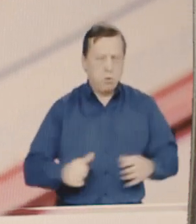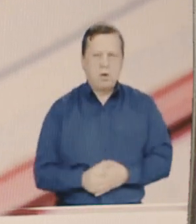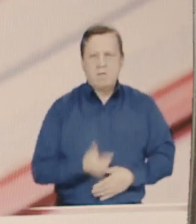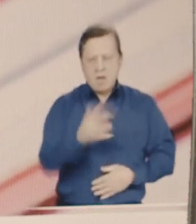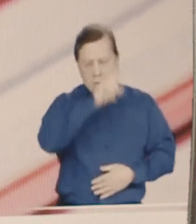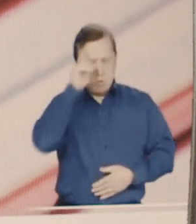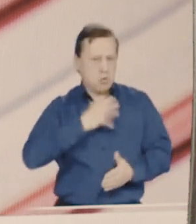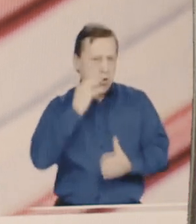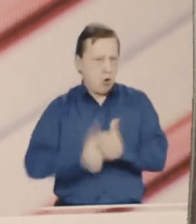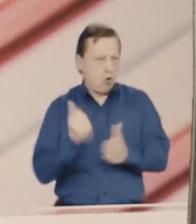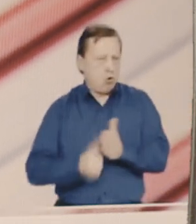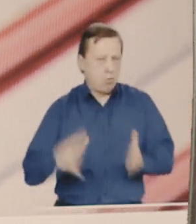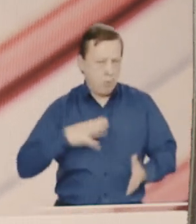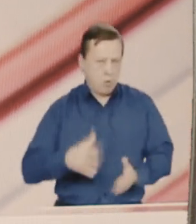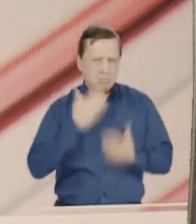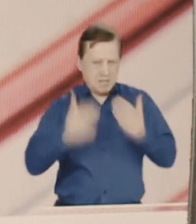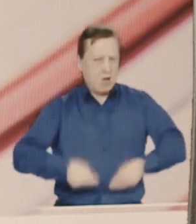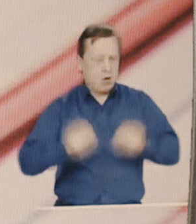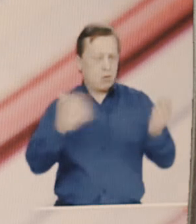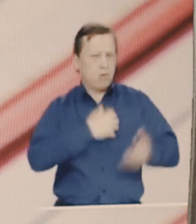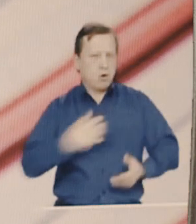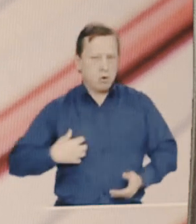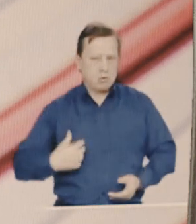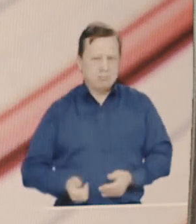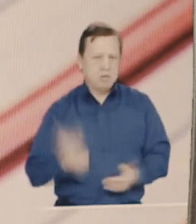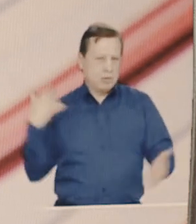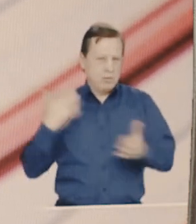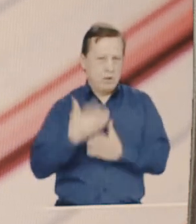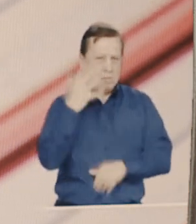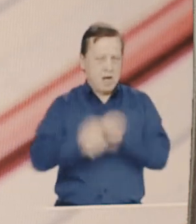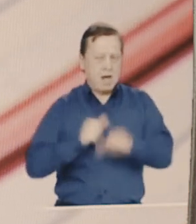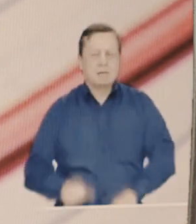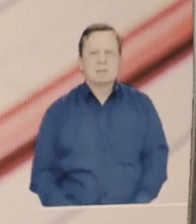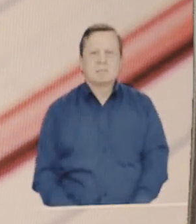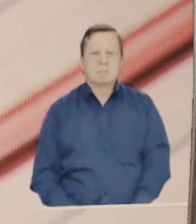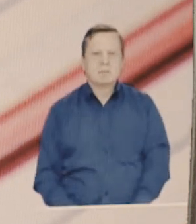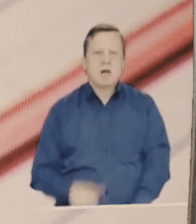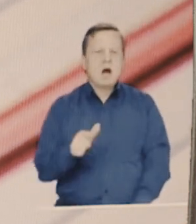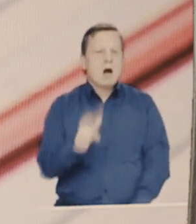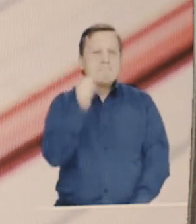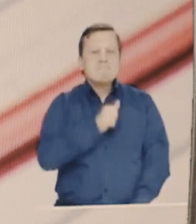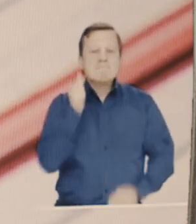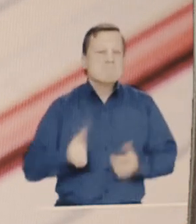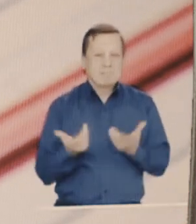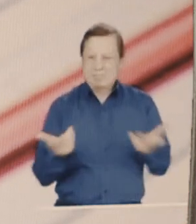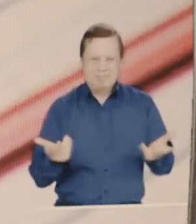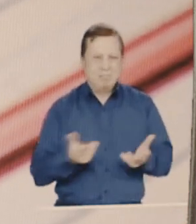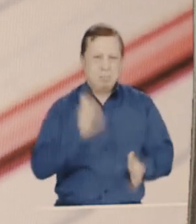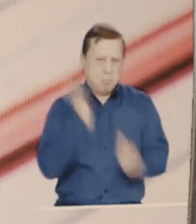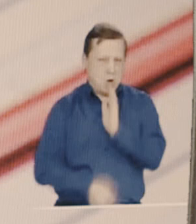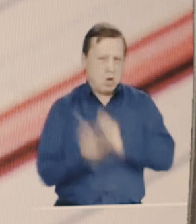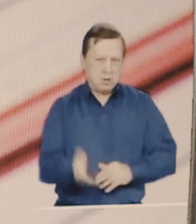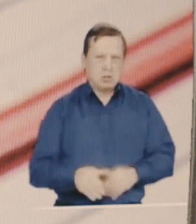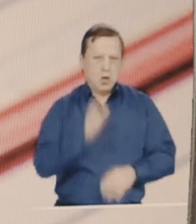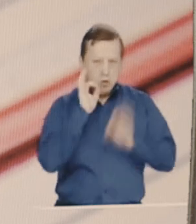ludzi skorzystało na tym rozwoju gospodarczym, który mieliśmy przez ostatnie 5 lat. Jaka była tego tajemnica? Otóż była bardzo prosta. To był